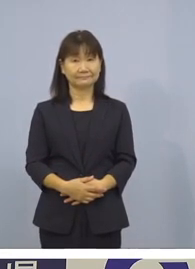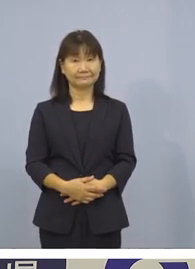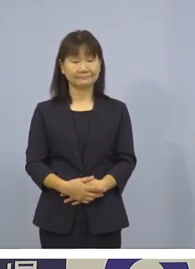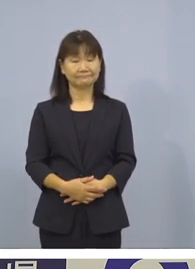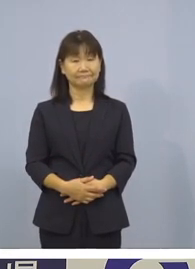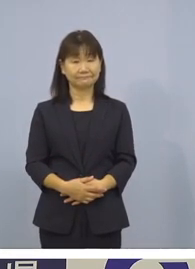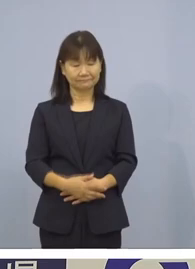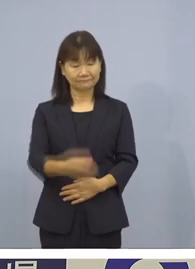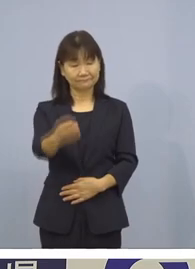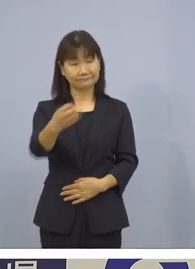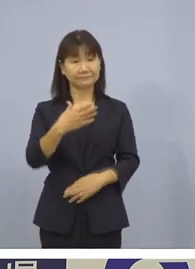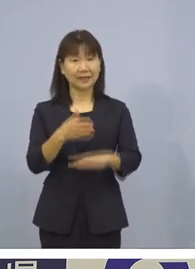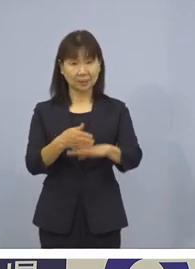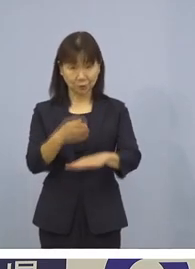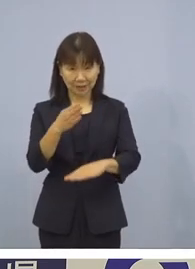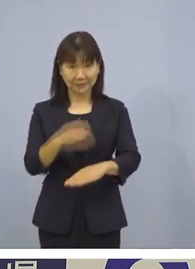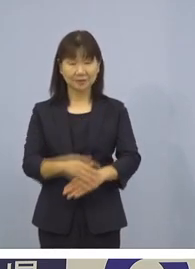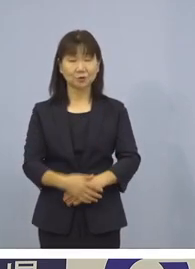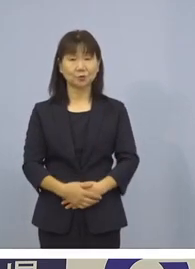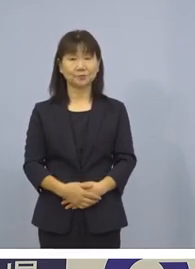ありがとうございます。